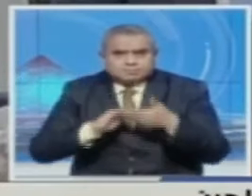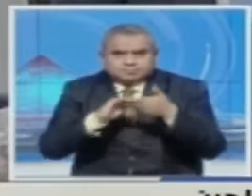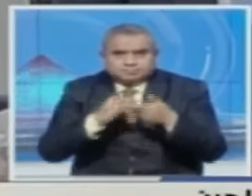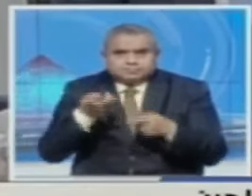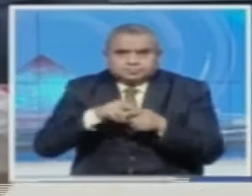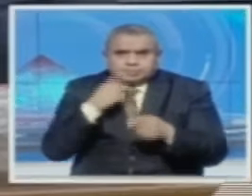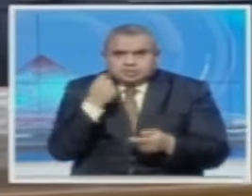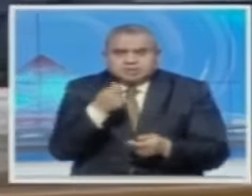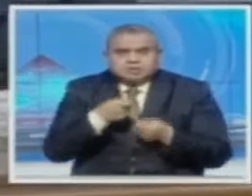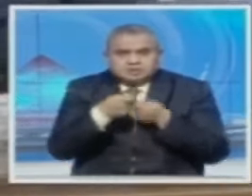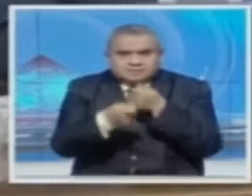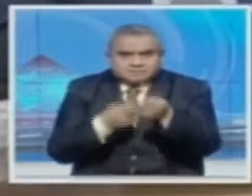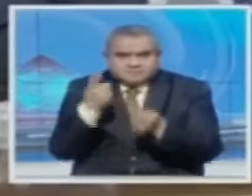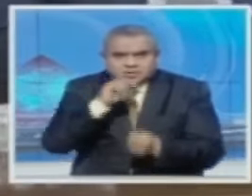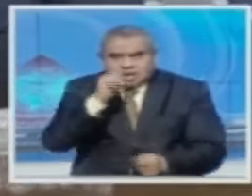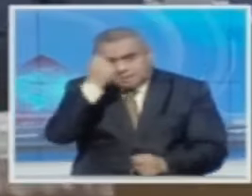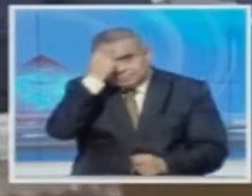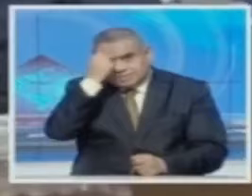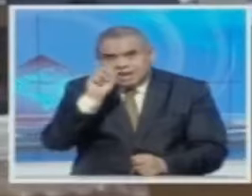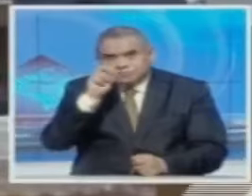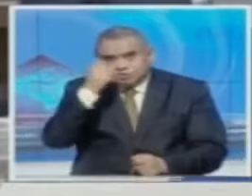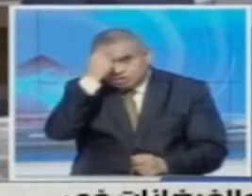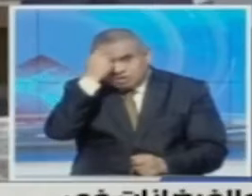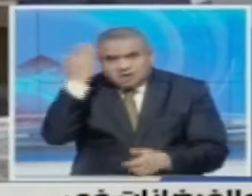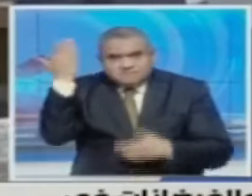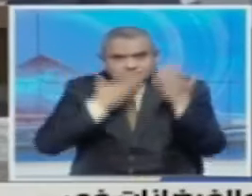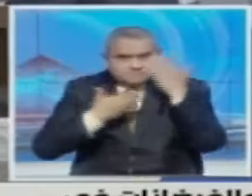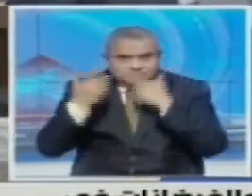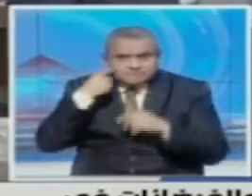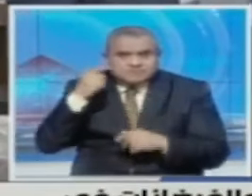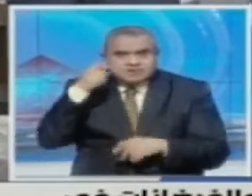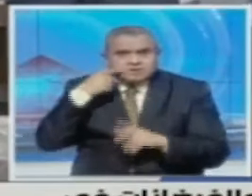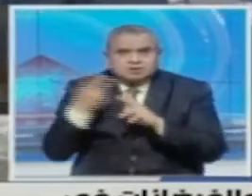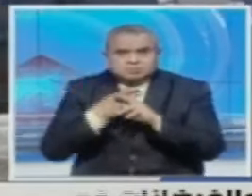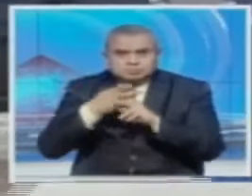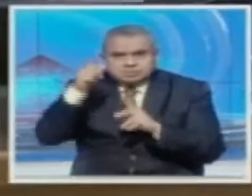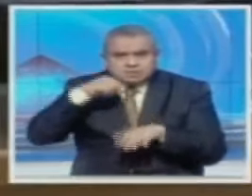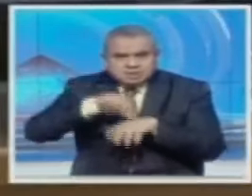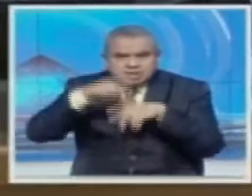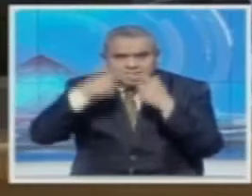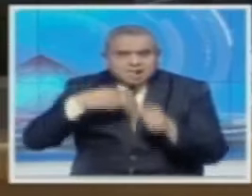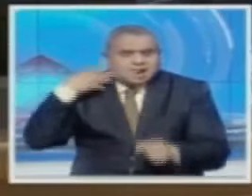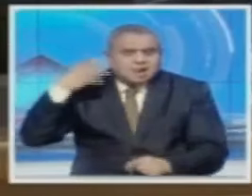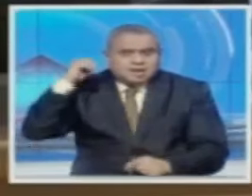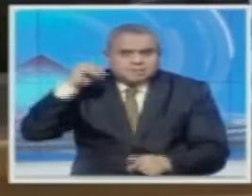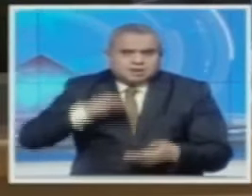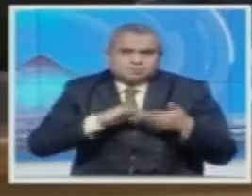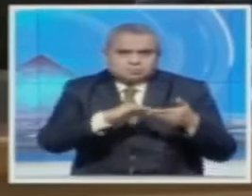سيتم صرف 25,000 جنيه لكل مصاب من المواطنين المصريين في ليبيا.